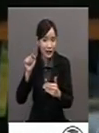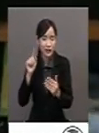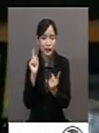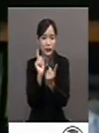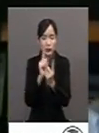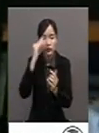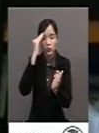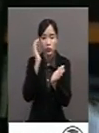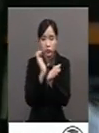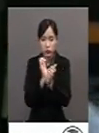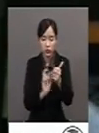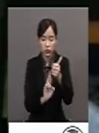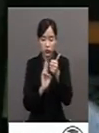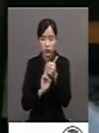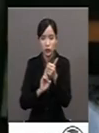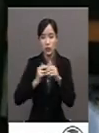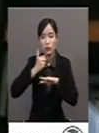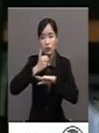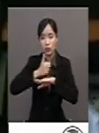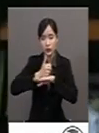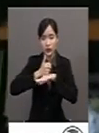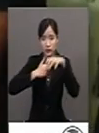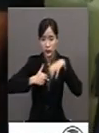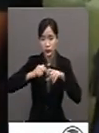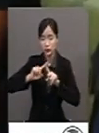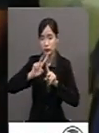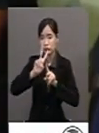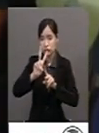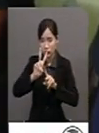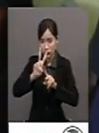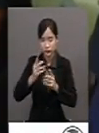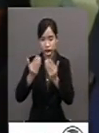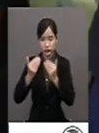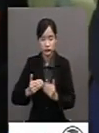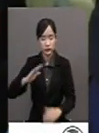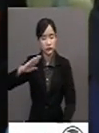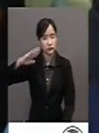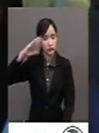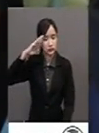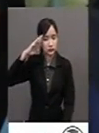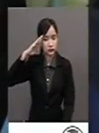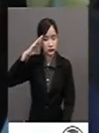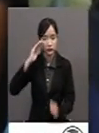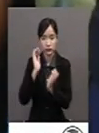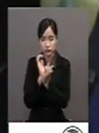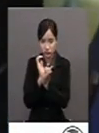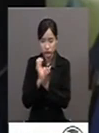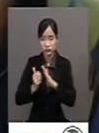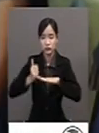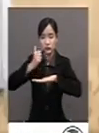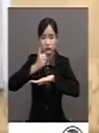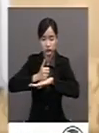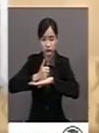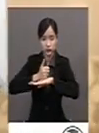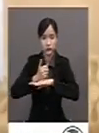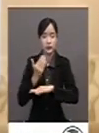มังเกษตรรองผู้บังคับการตำรวจนครบาล2และพันตำรวจเอกสิงห์เดชผู้อำนวยการสน.คันน